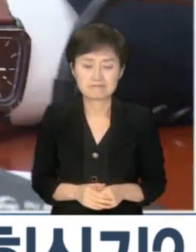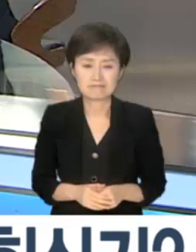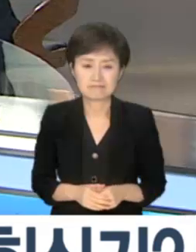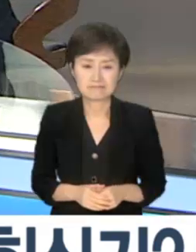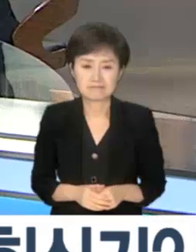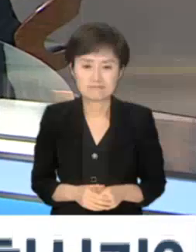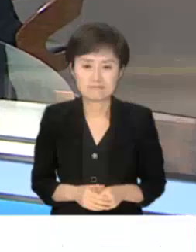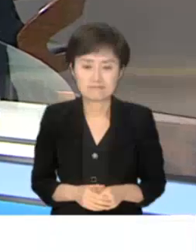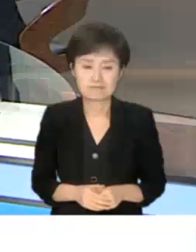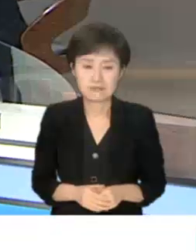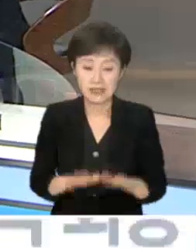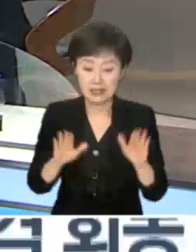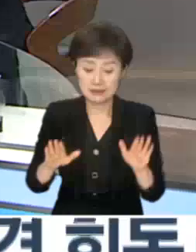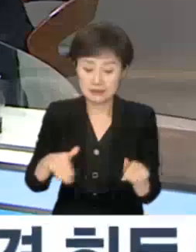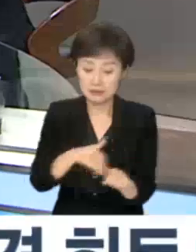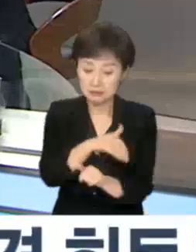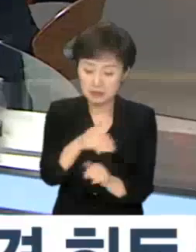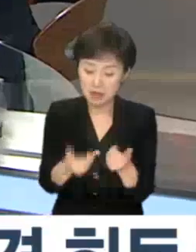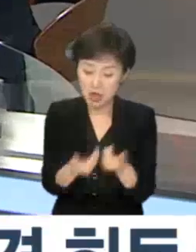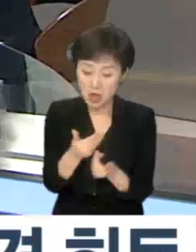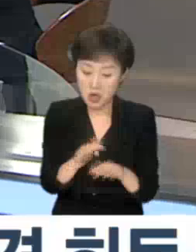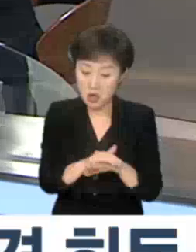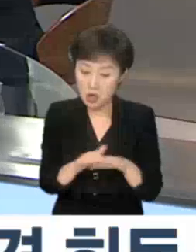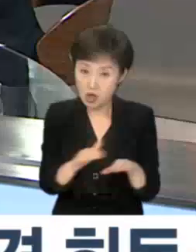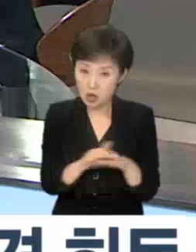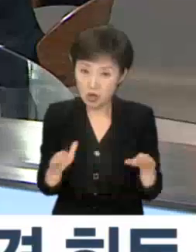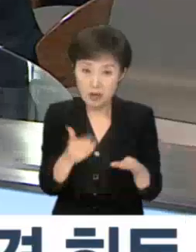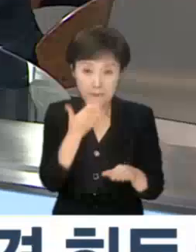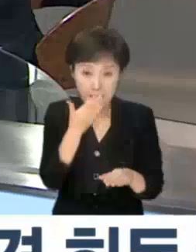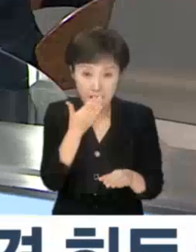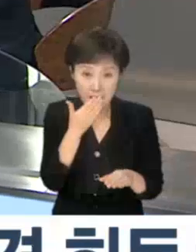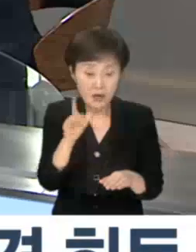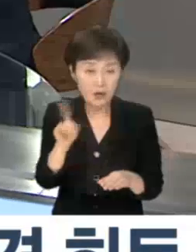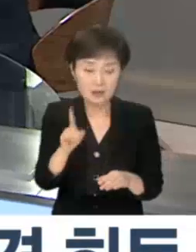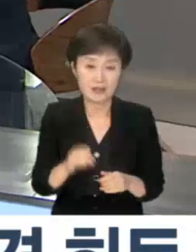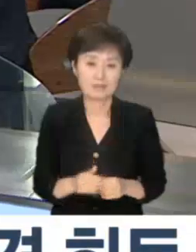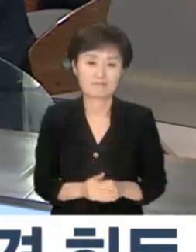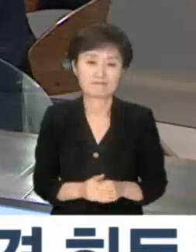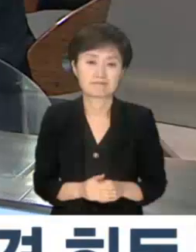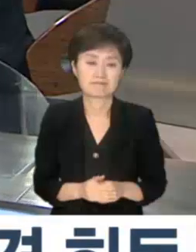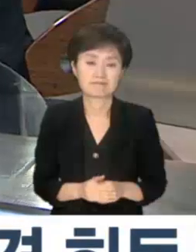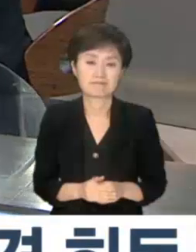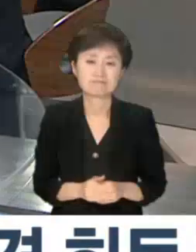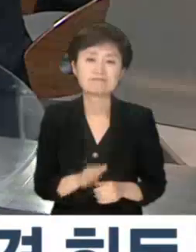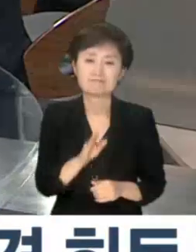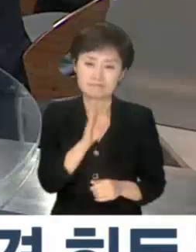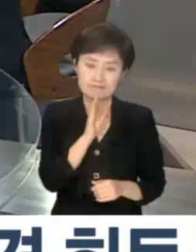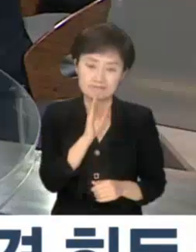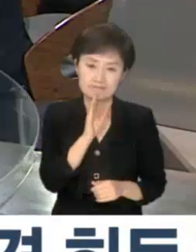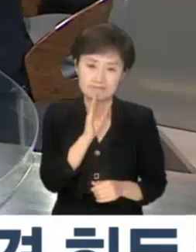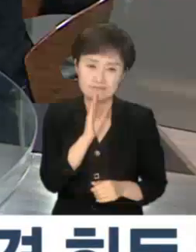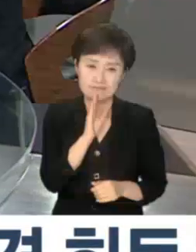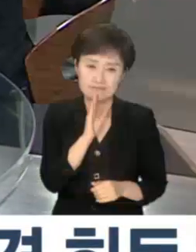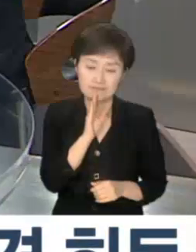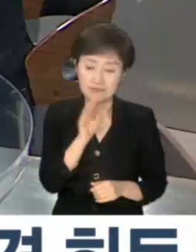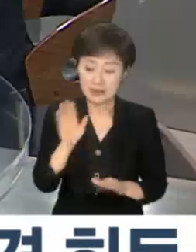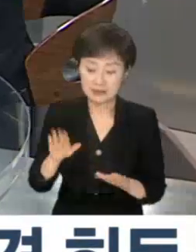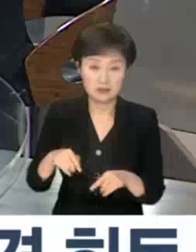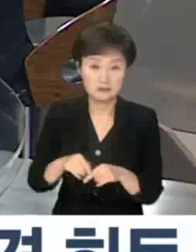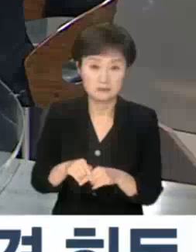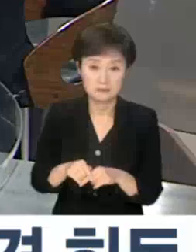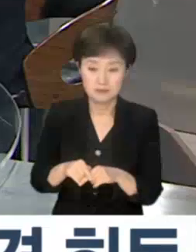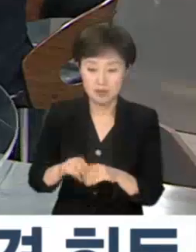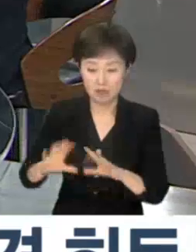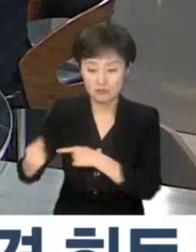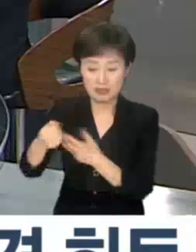말씀하시면 그래도 상황이 지금보다는 한 발 더 나아간 상태가 될 그렇죠. 것이라고 보시는 그렇게, 거예요? 그런 아마 그 당에서는 상황을 만들어줄